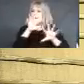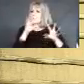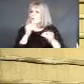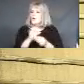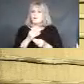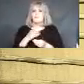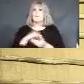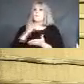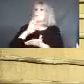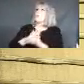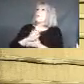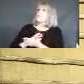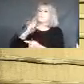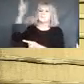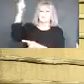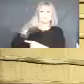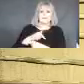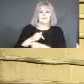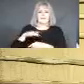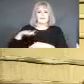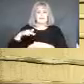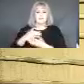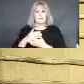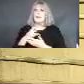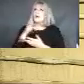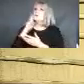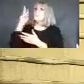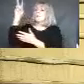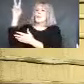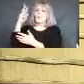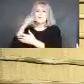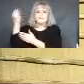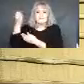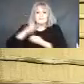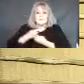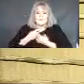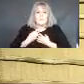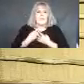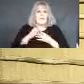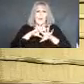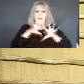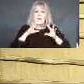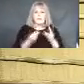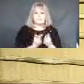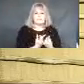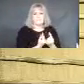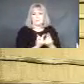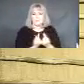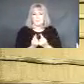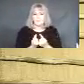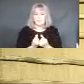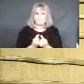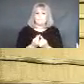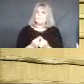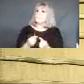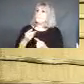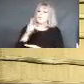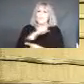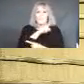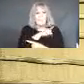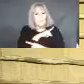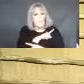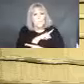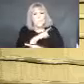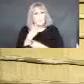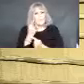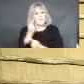sonde. Hy beloof, hy maak my sy kind. Hy beloof, hy sal met my wees. Ja, hy sal. Ja, hy doen al die dinge, maar hy doen